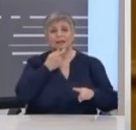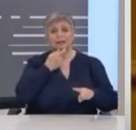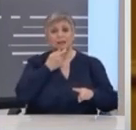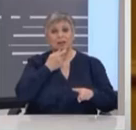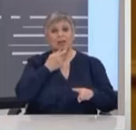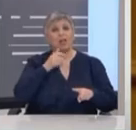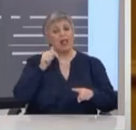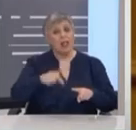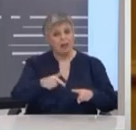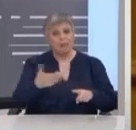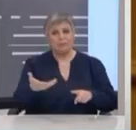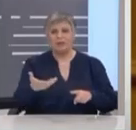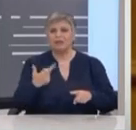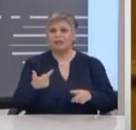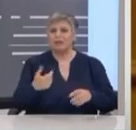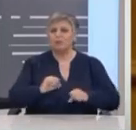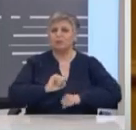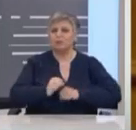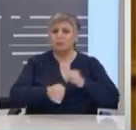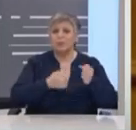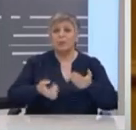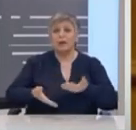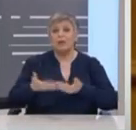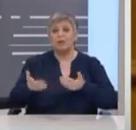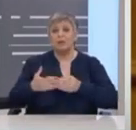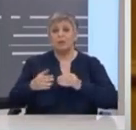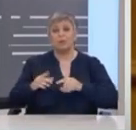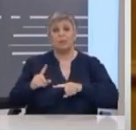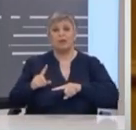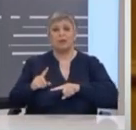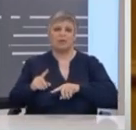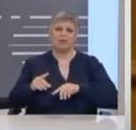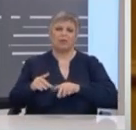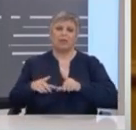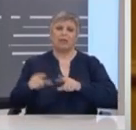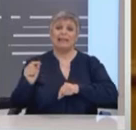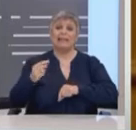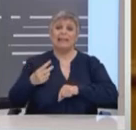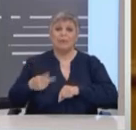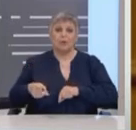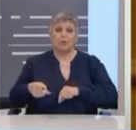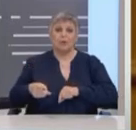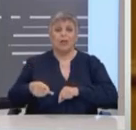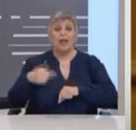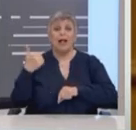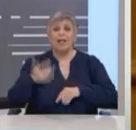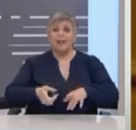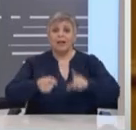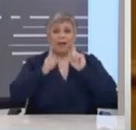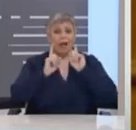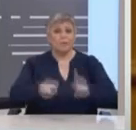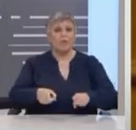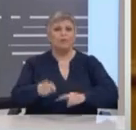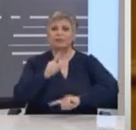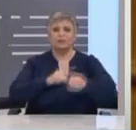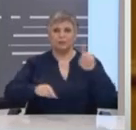διεθνούς περιβάλλοντος ικανού να βοηθήσει τις προσπάθειες της Κυπριακής Δημοκρατίας, αλλά η τελική απόφαση ανήκει στην Κυπριακή Δημοκρατία και στην ηγεσία